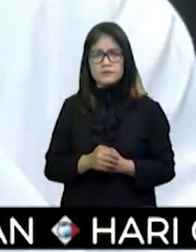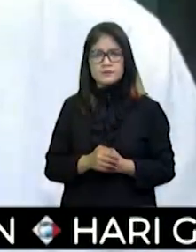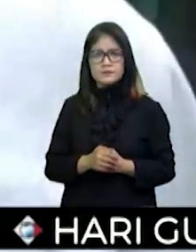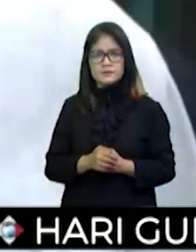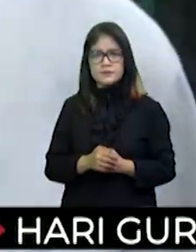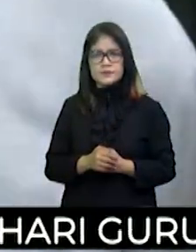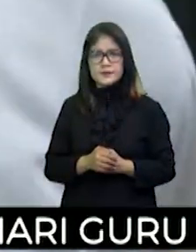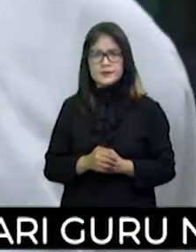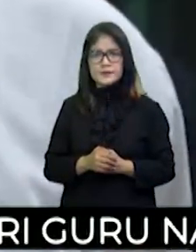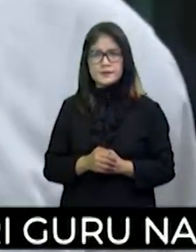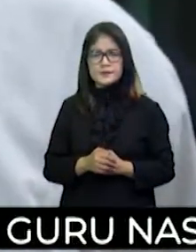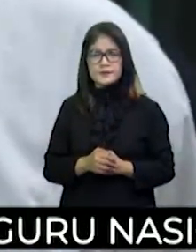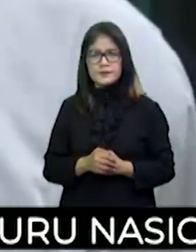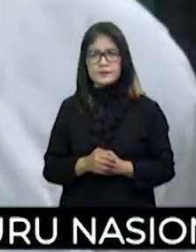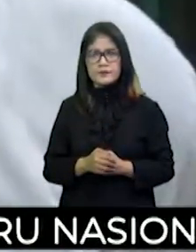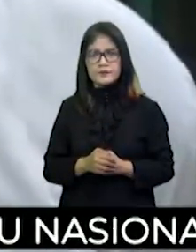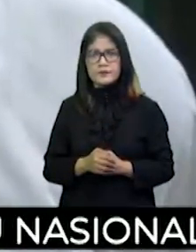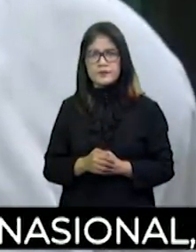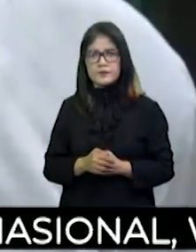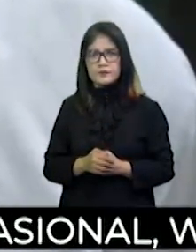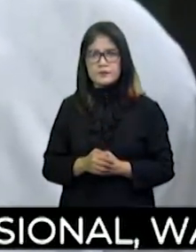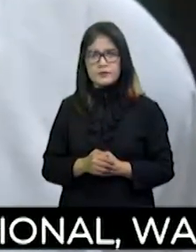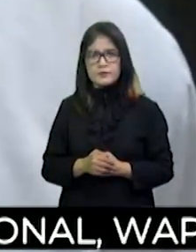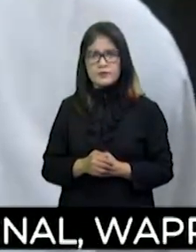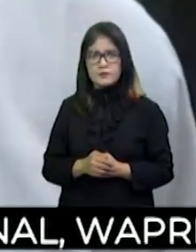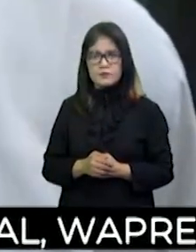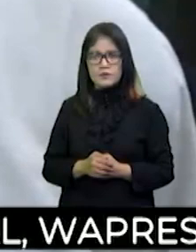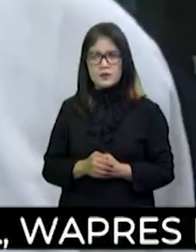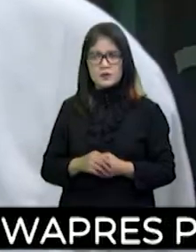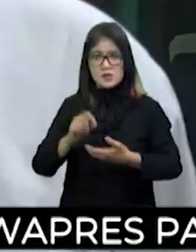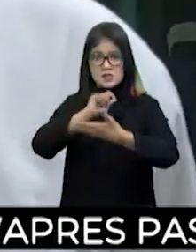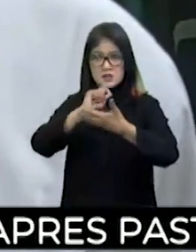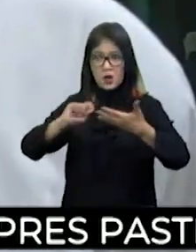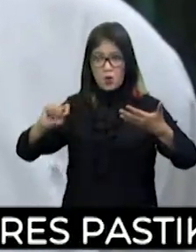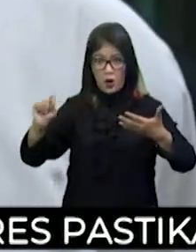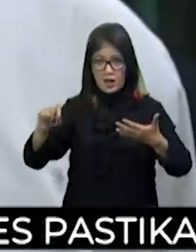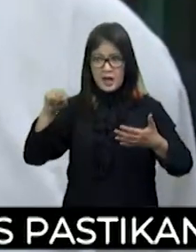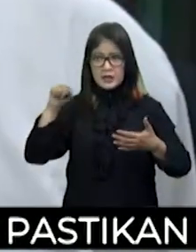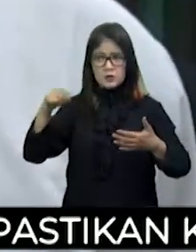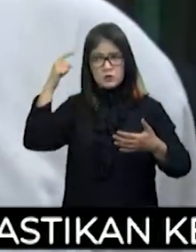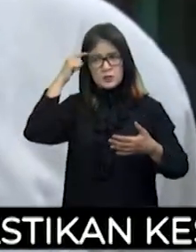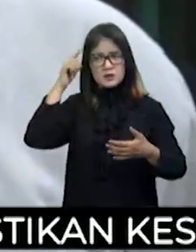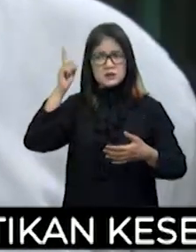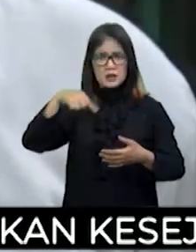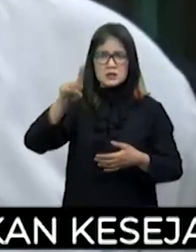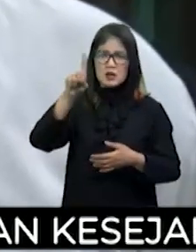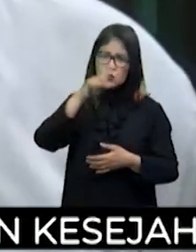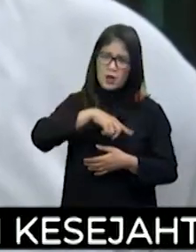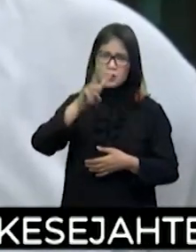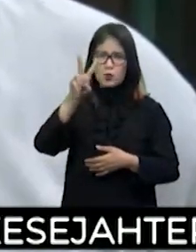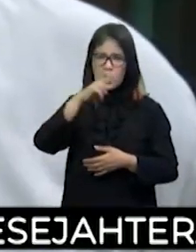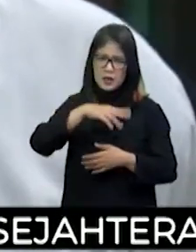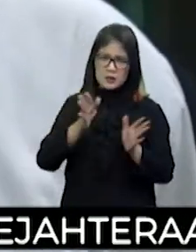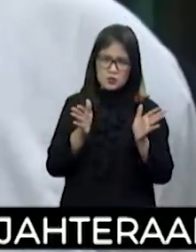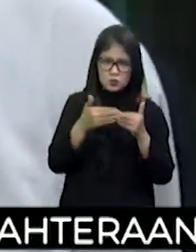Pengen datang download crown selama 12 hari tadinya tapi varikosa mohon 10